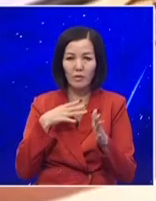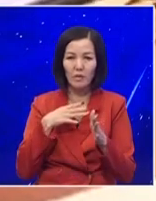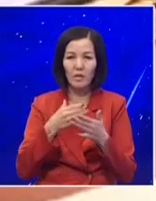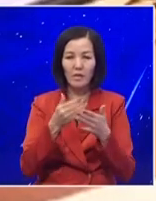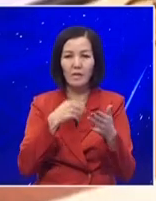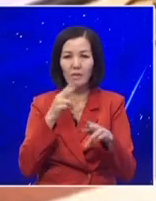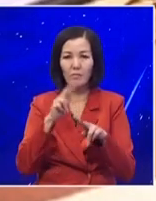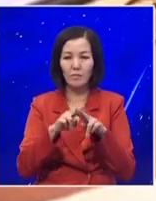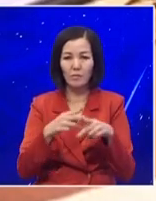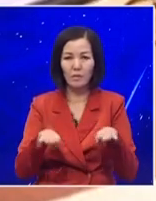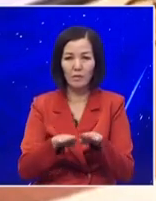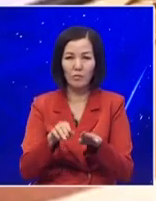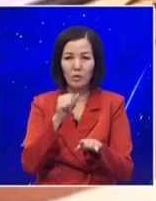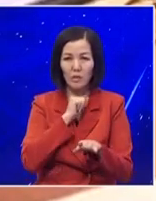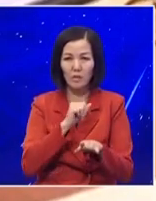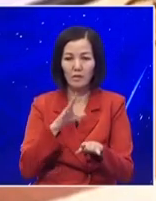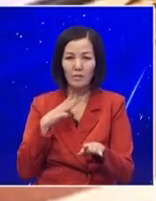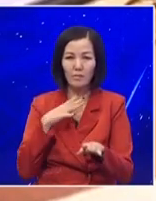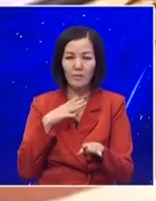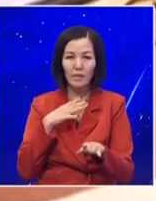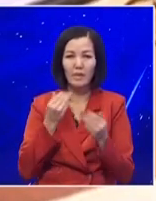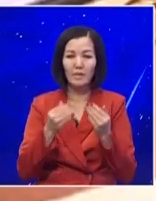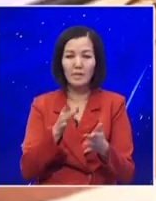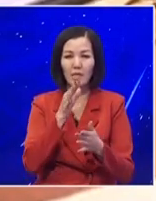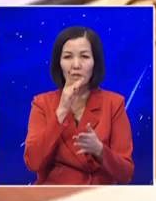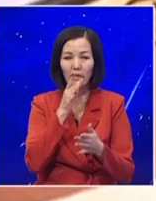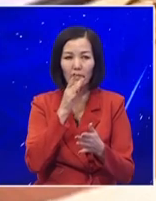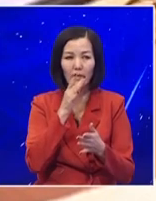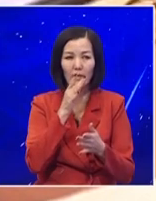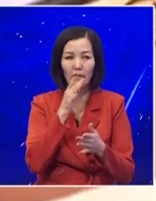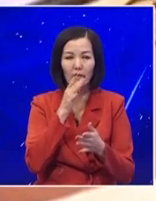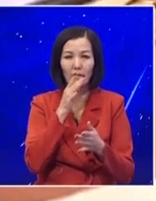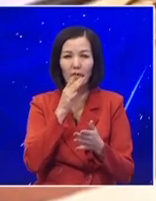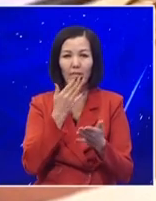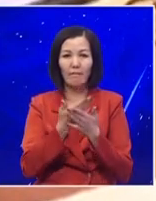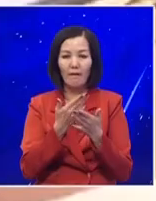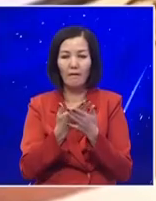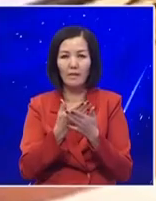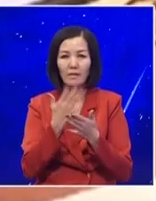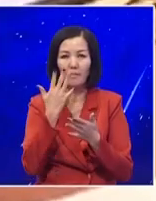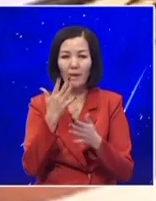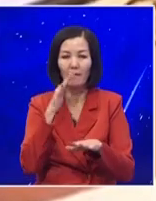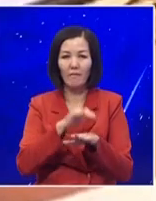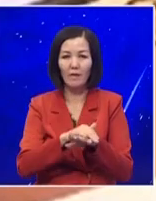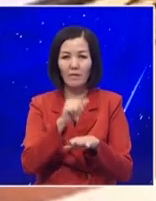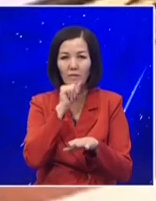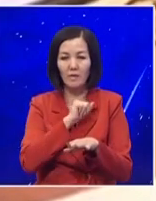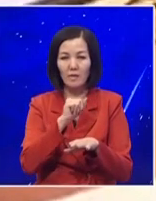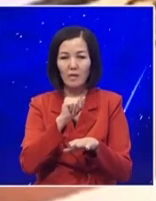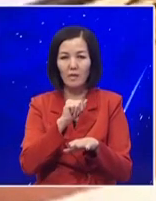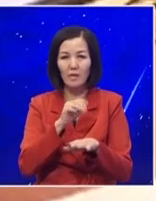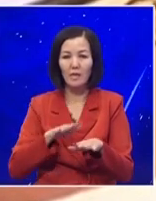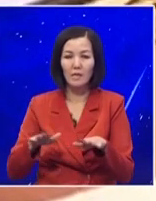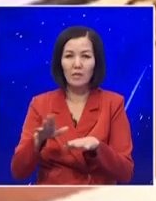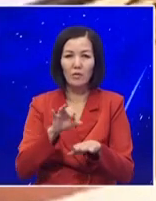ранее судим по аналогичным преступлениям. В настоящее время в отношении них доказано 5 фактов кражи на территории Ембишевского